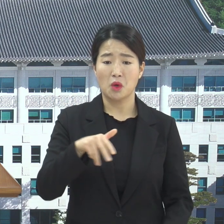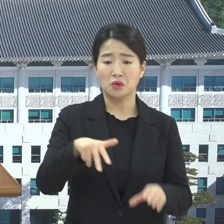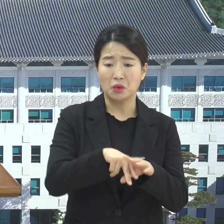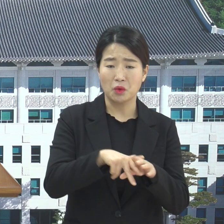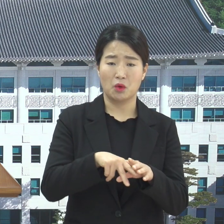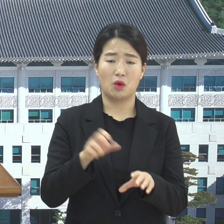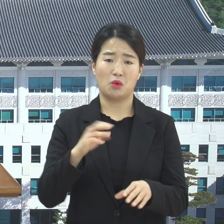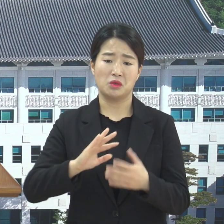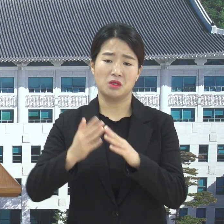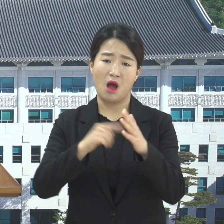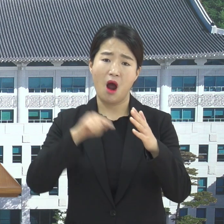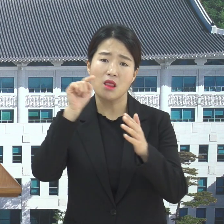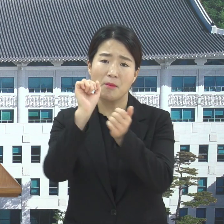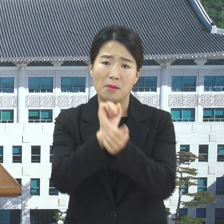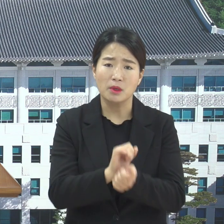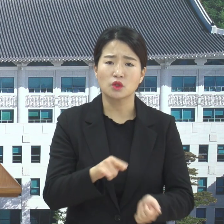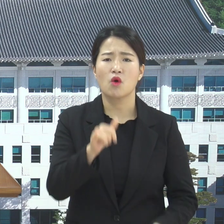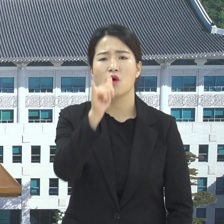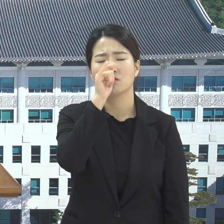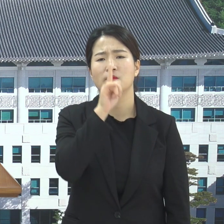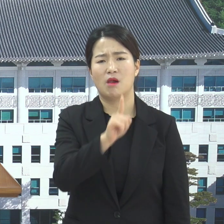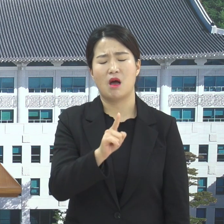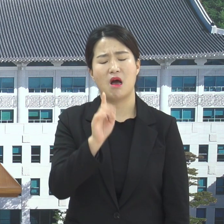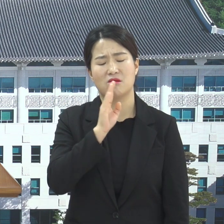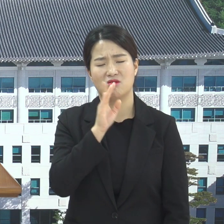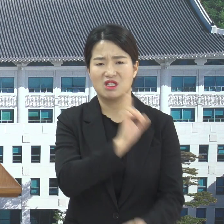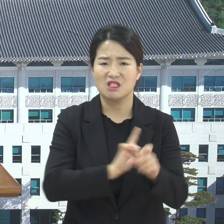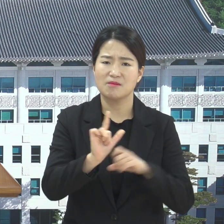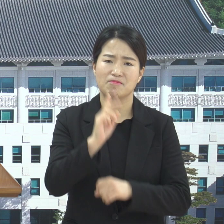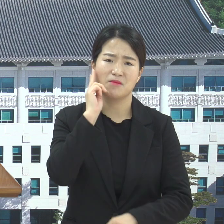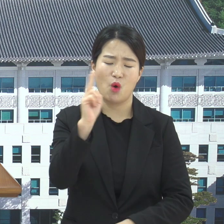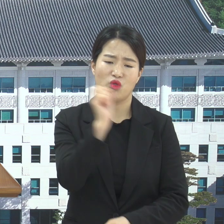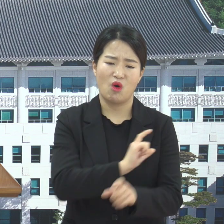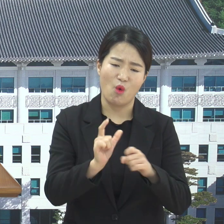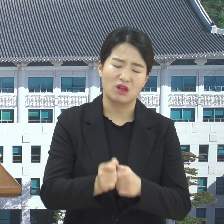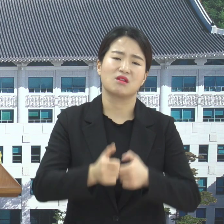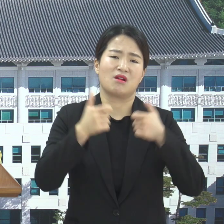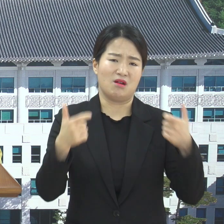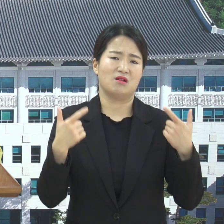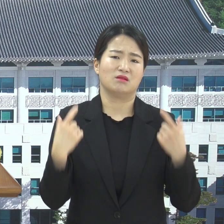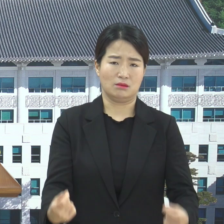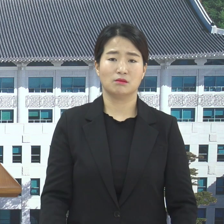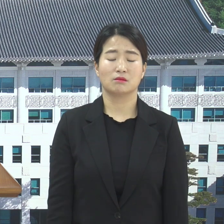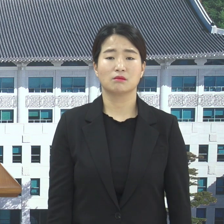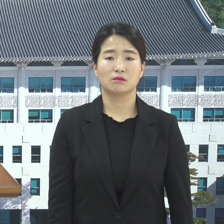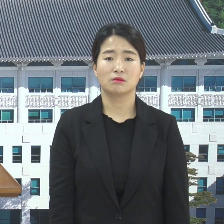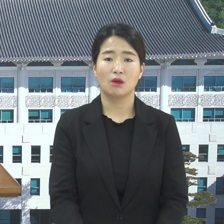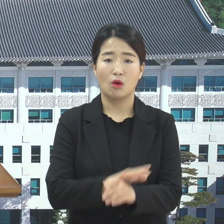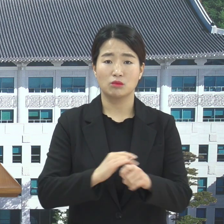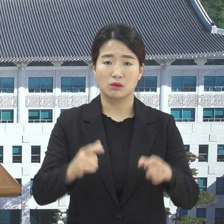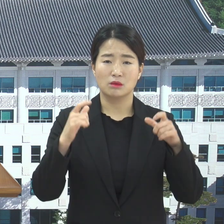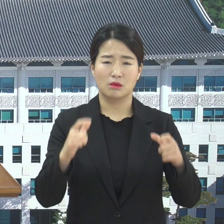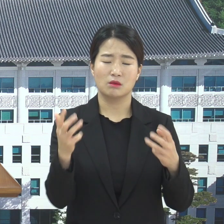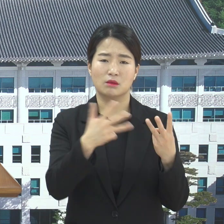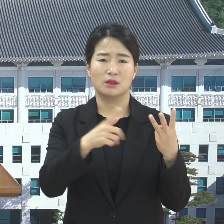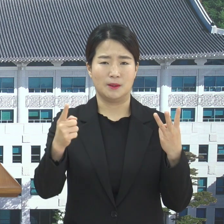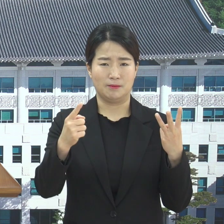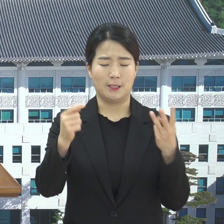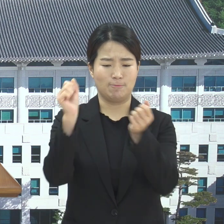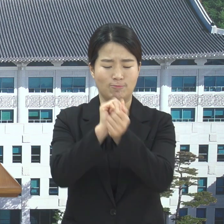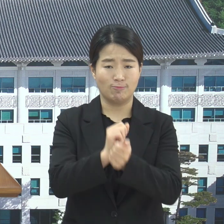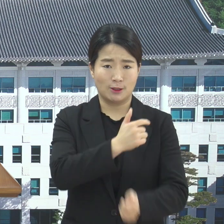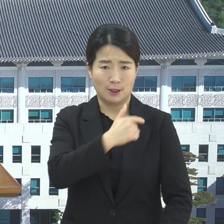사례가 나타나는 등 그 양상이 악화되며 확대되고 있는 상황입니다. 경상북도는 3차